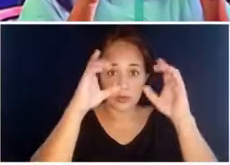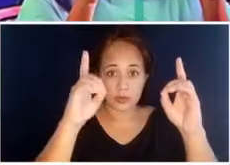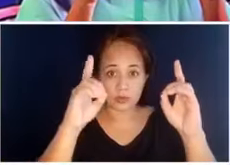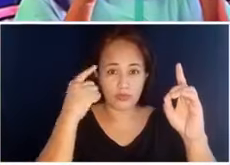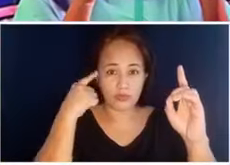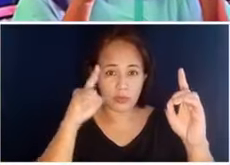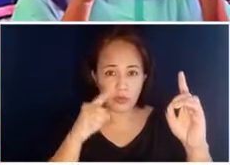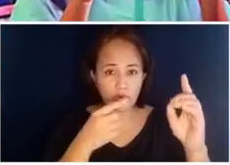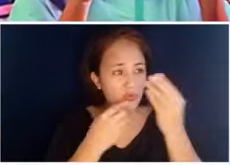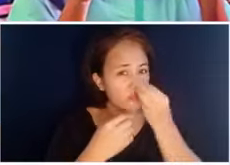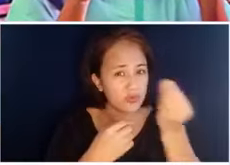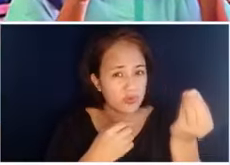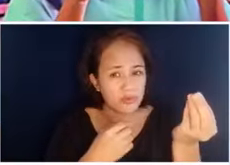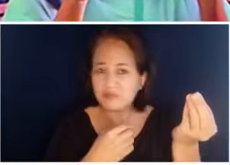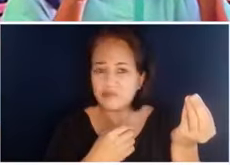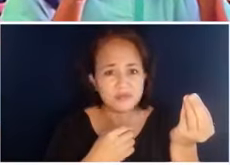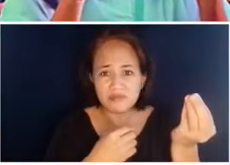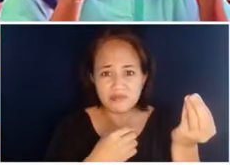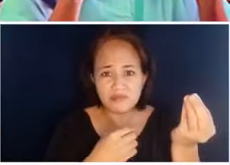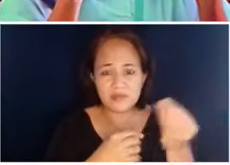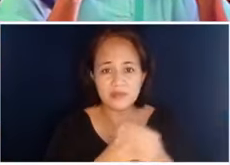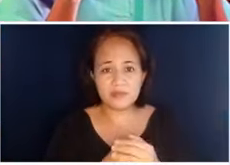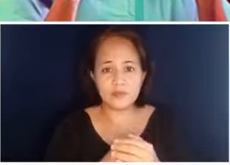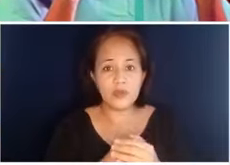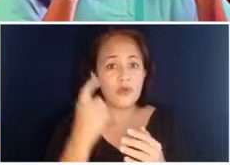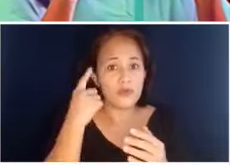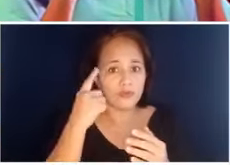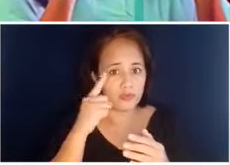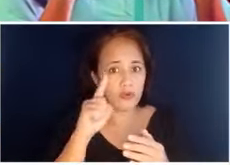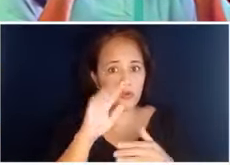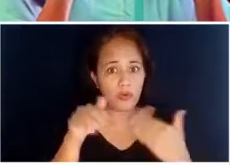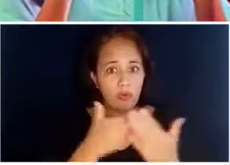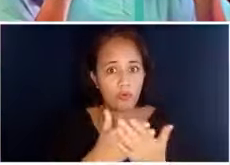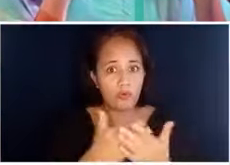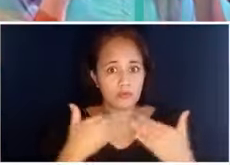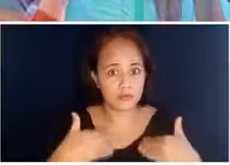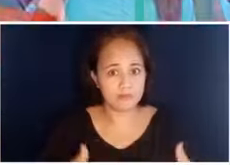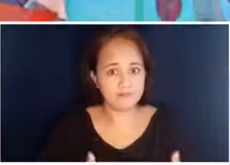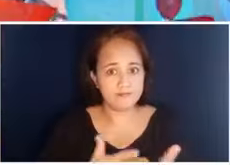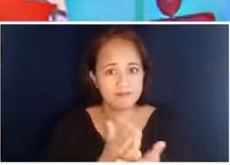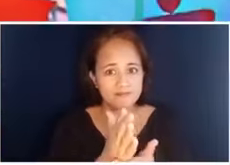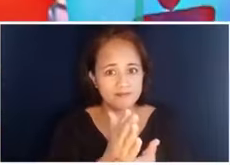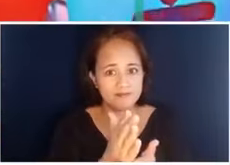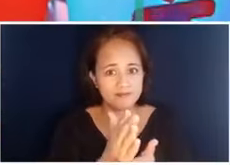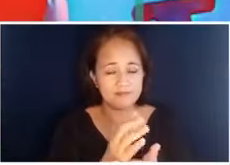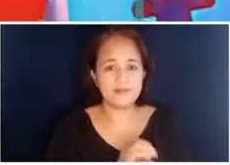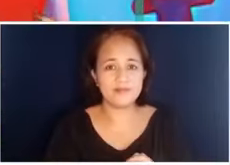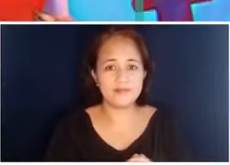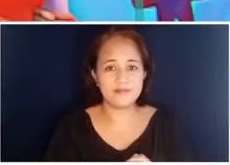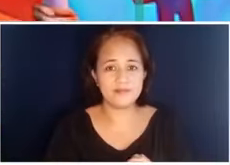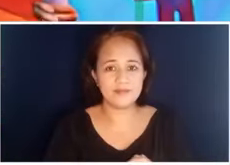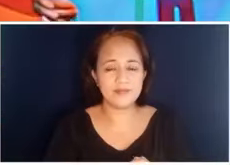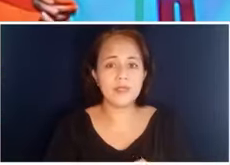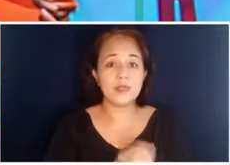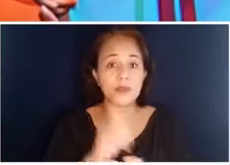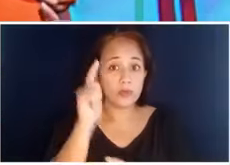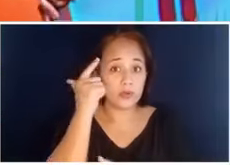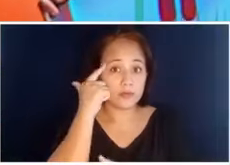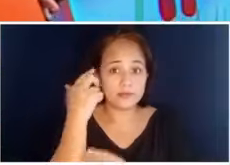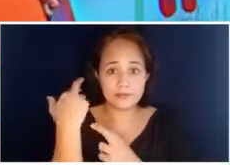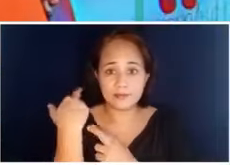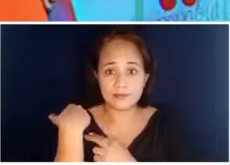ang edukasyon ay hindi para sa iilan. Ito ay karapatang pantao, para sa lahat.